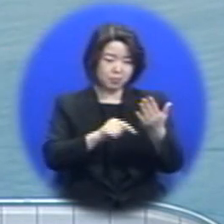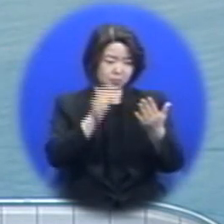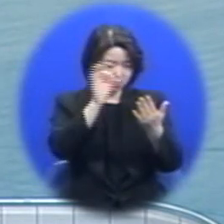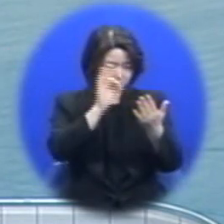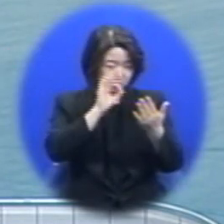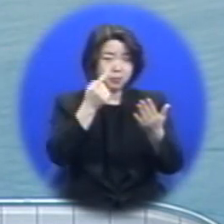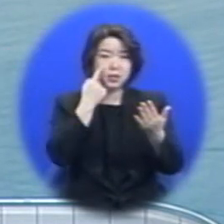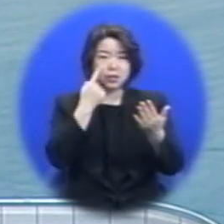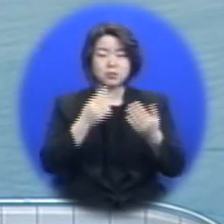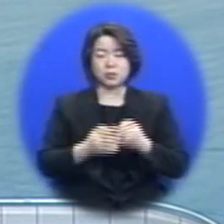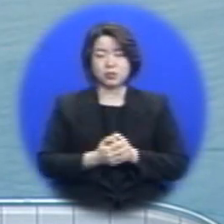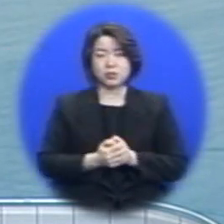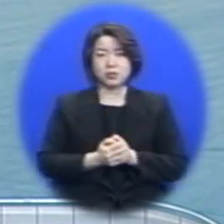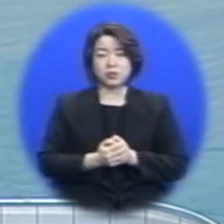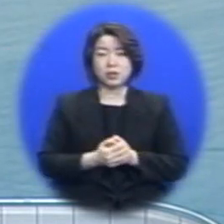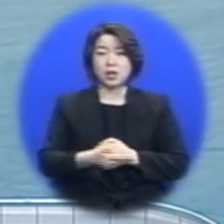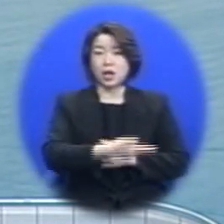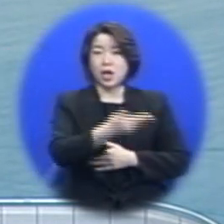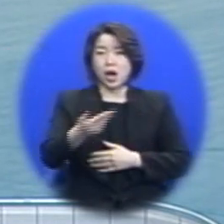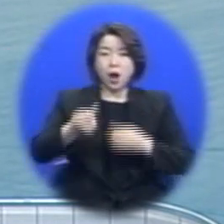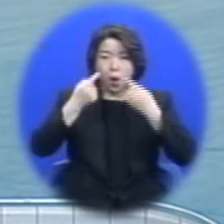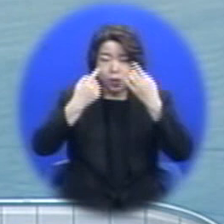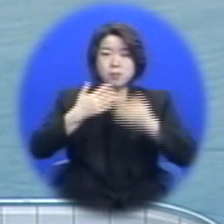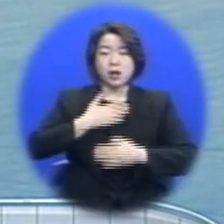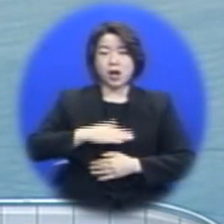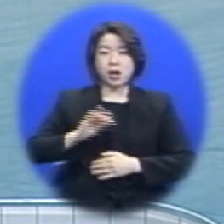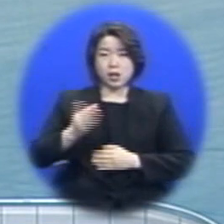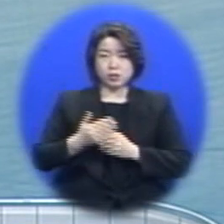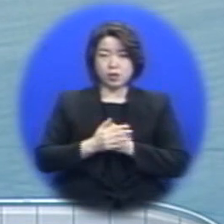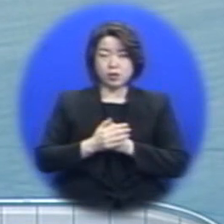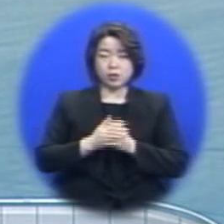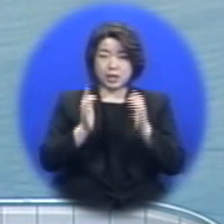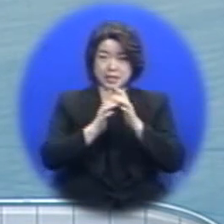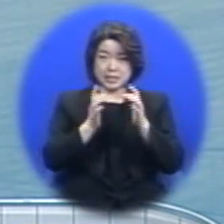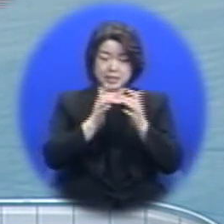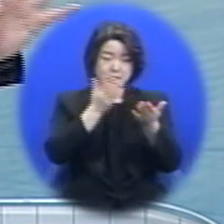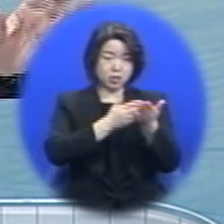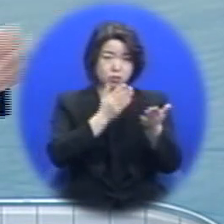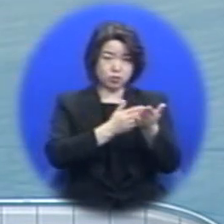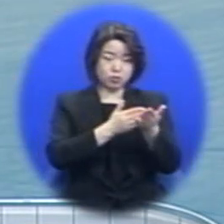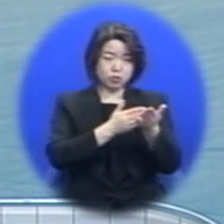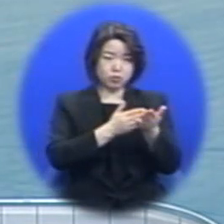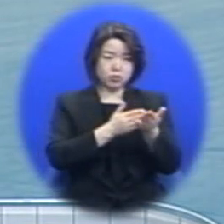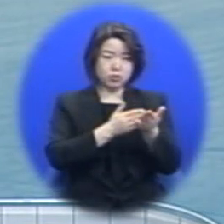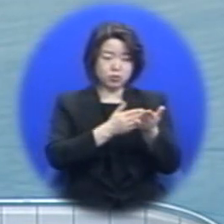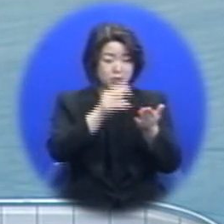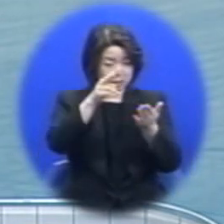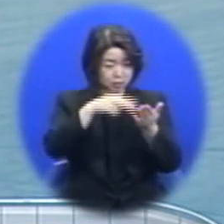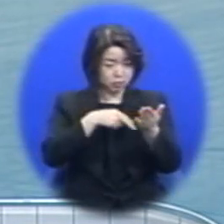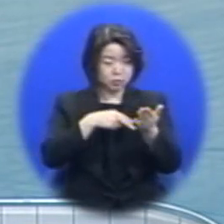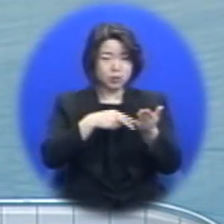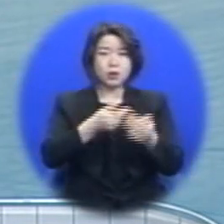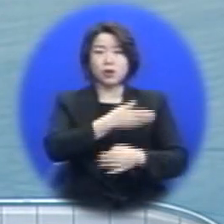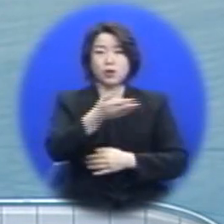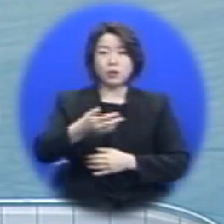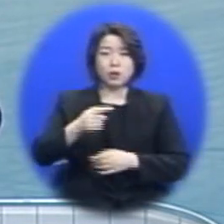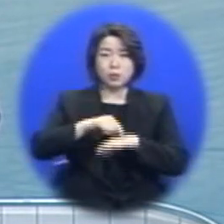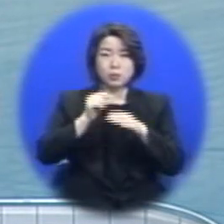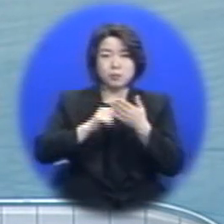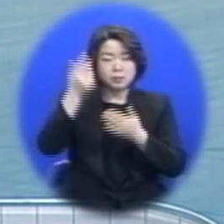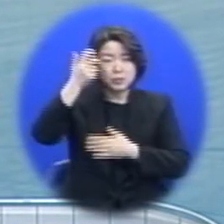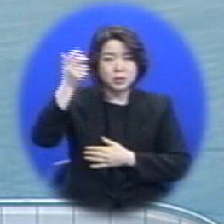해요. 인터넷 뉴스를 보아서 여러분의 심령이 절대 살아나지 않습니다. 영혼은